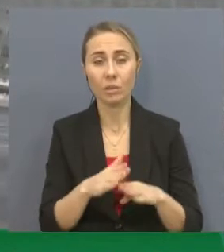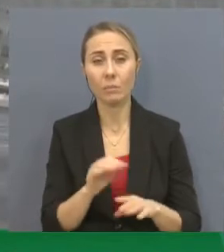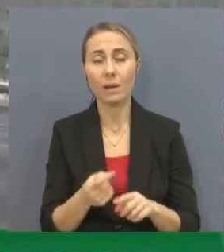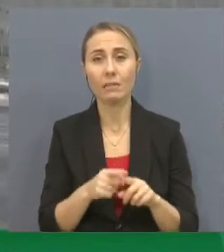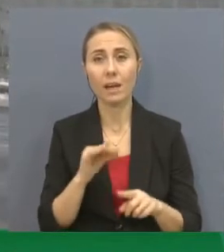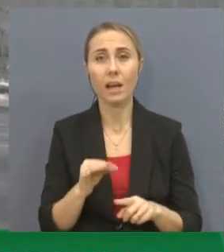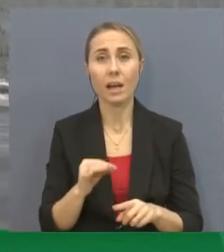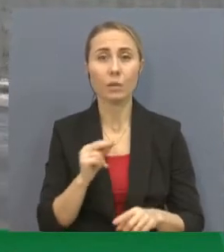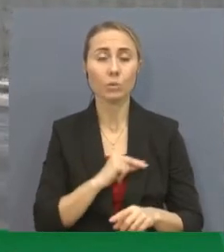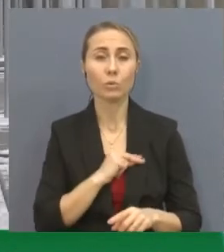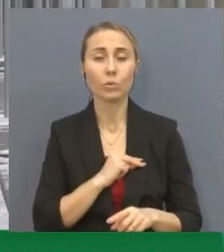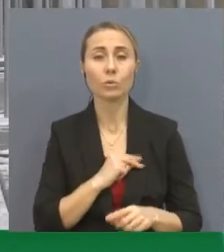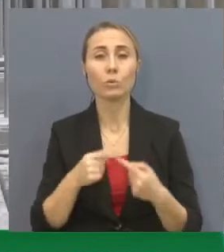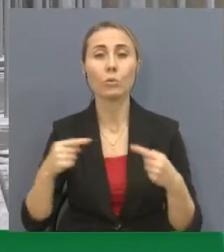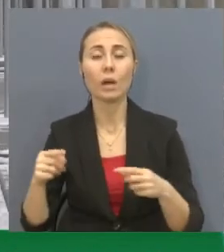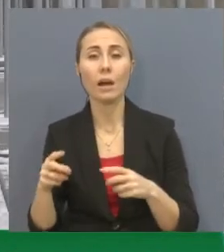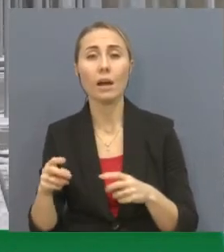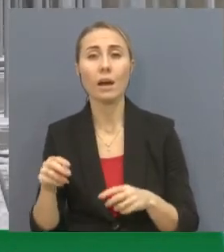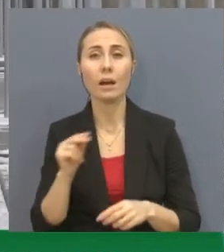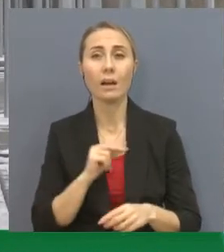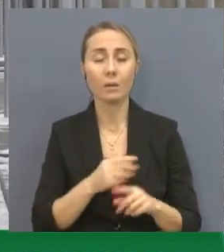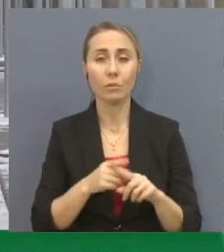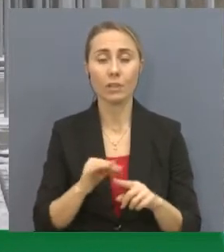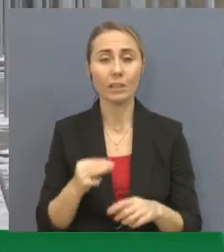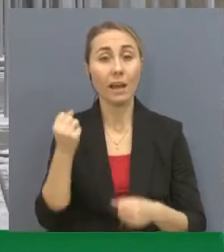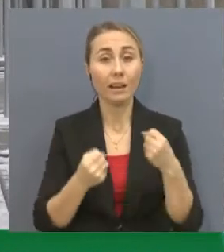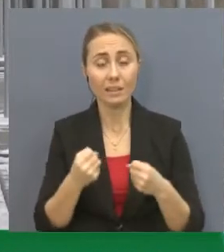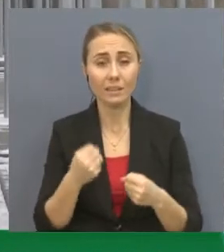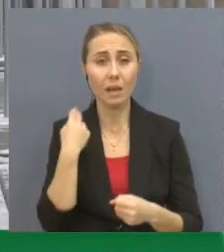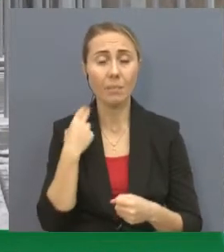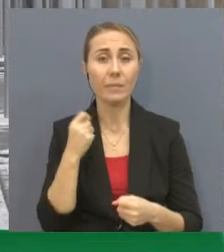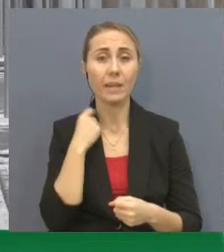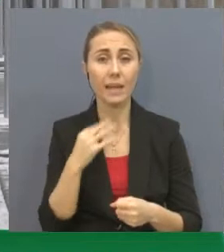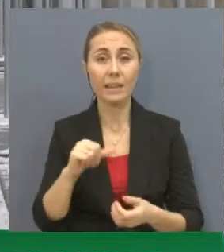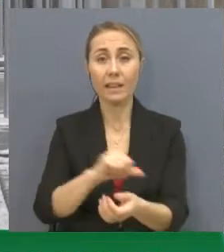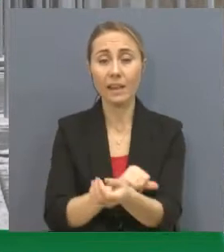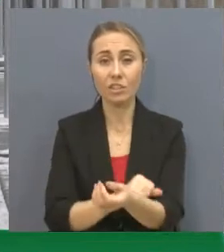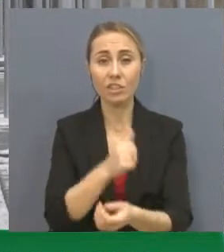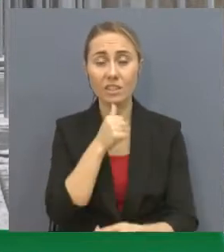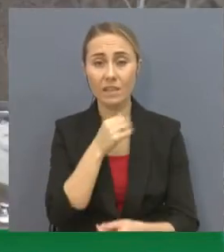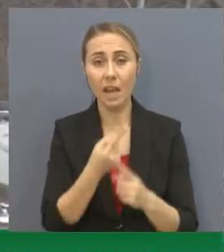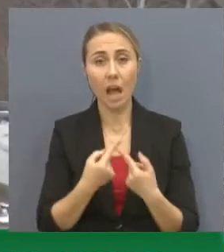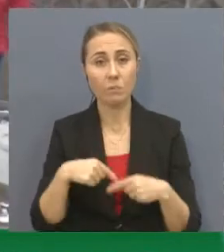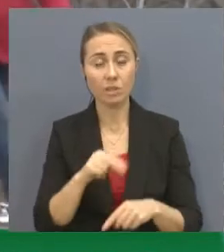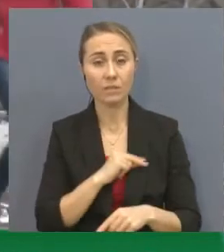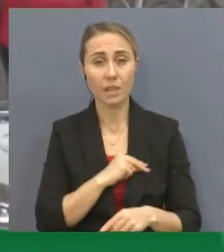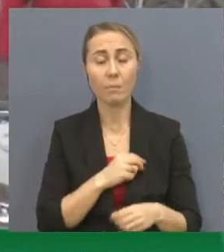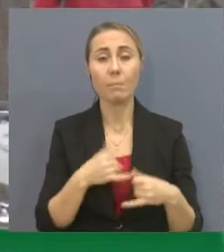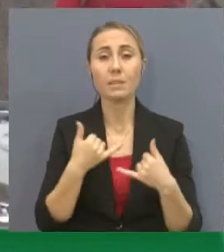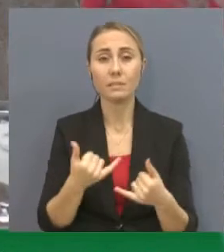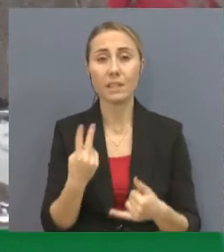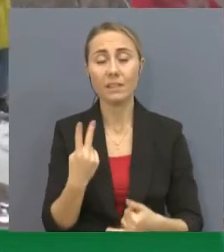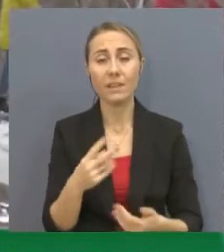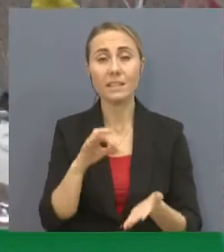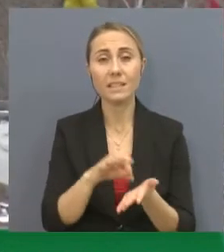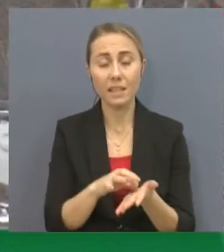нарушителей это лица которые садятся за руль в нетрезвом виде и под воздействием наркотических средств общественные работы позволяют достичь сразу две цели